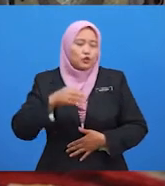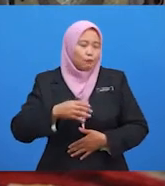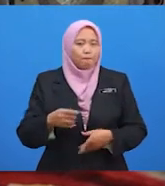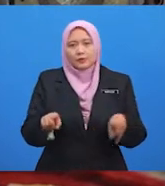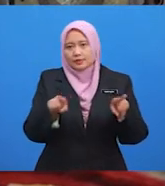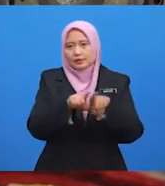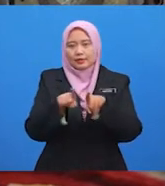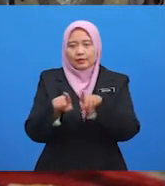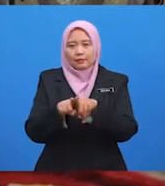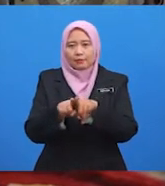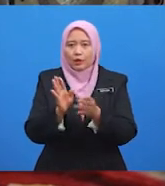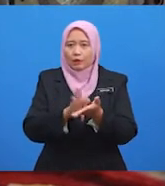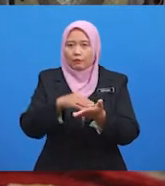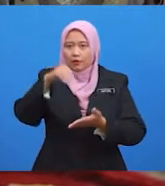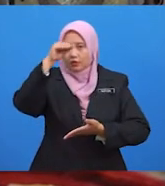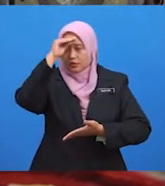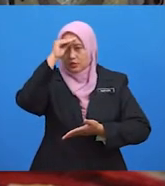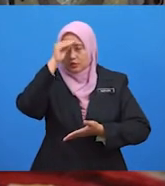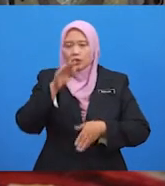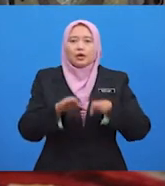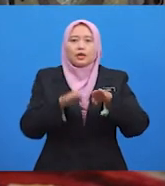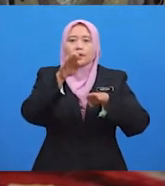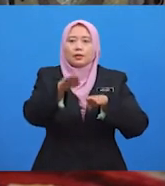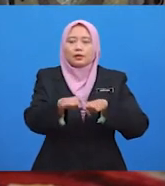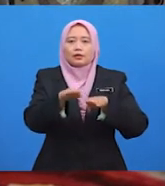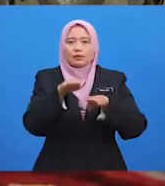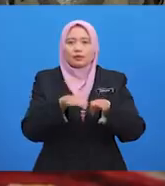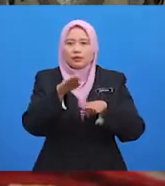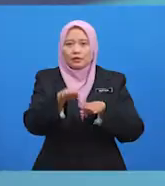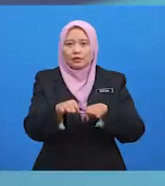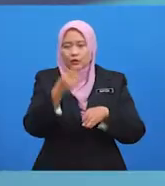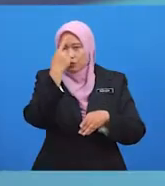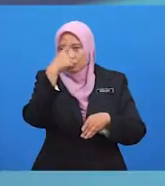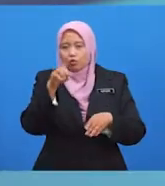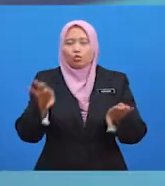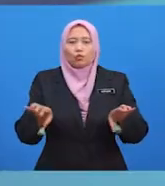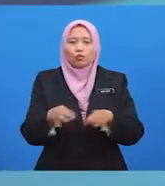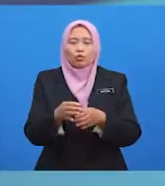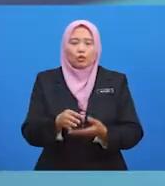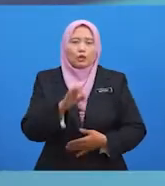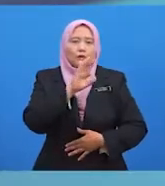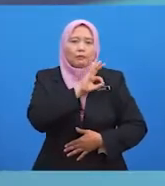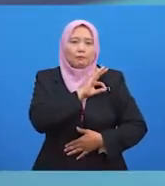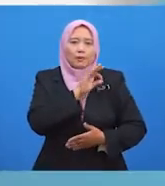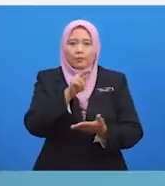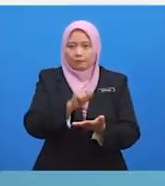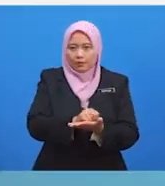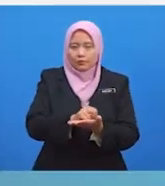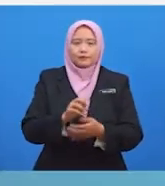mempelajari langkah-langkah menghasilkan button badge. Di akhir pembelajaran tajuk